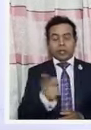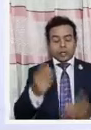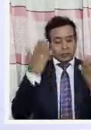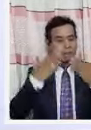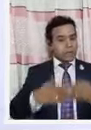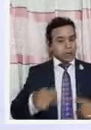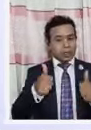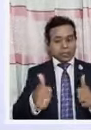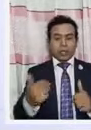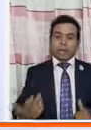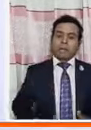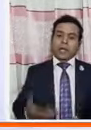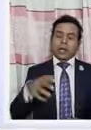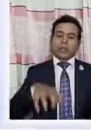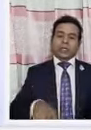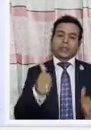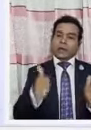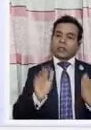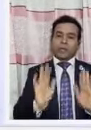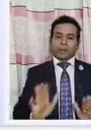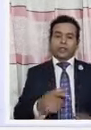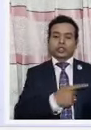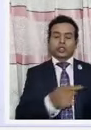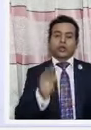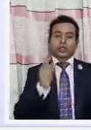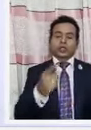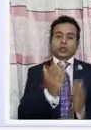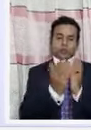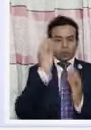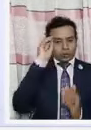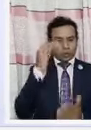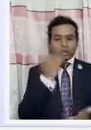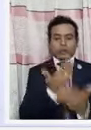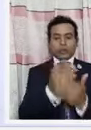নিয়ম মানি এবং সবাই নিজেরা সুস্থ থেকে